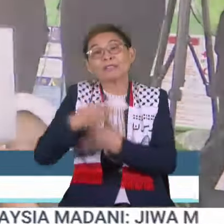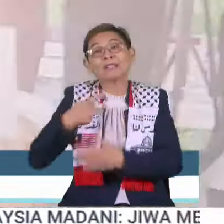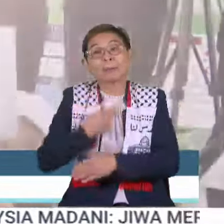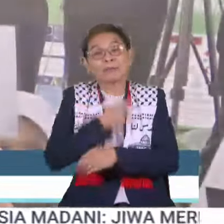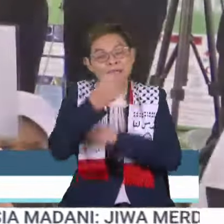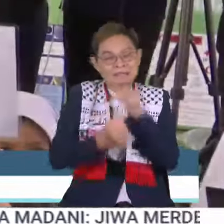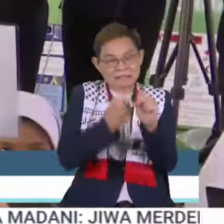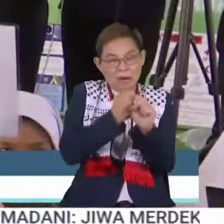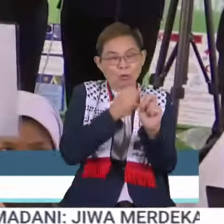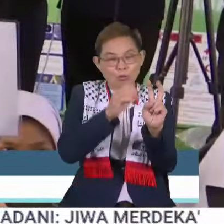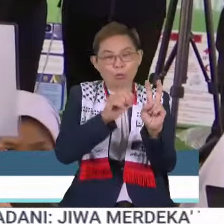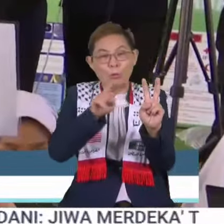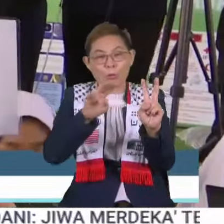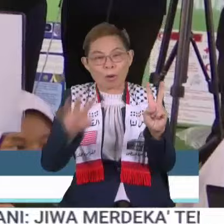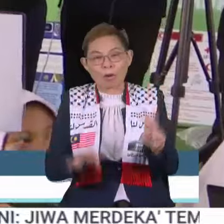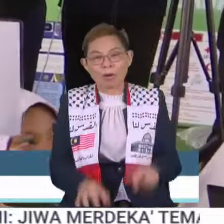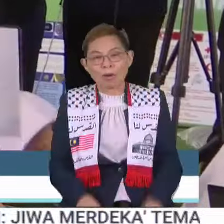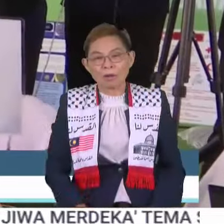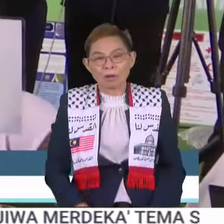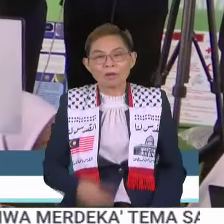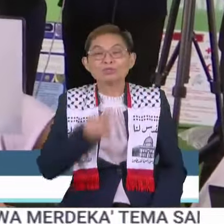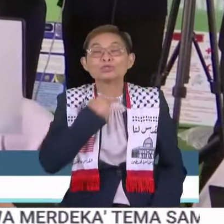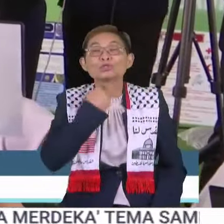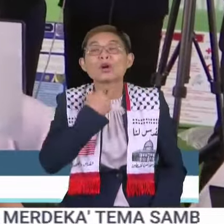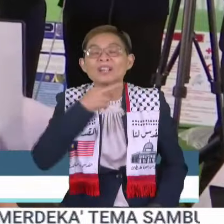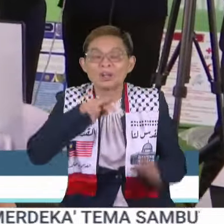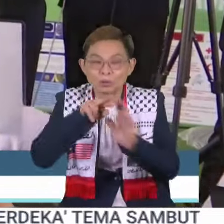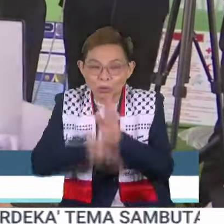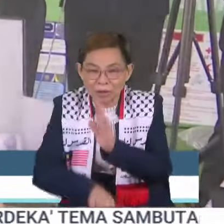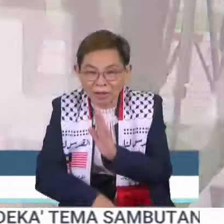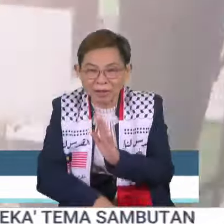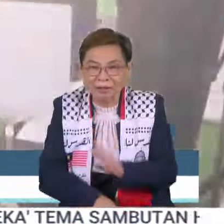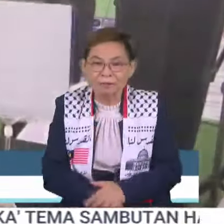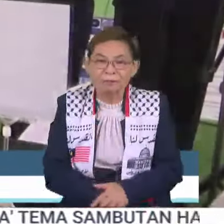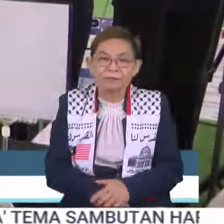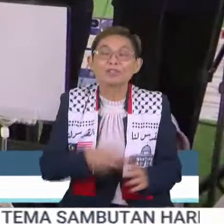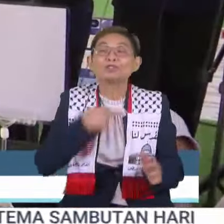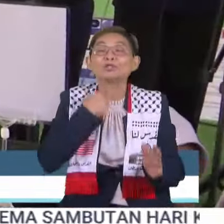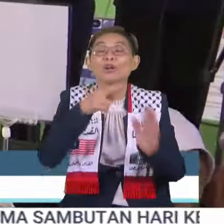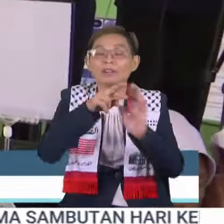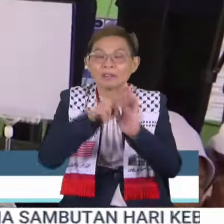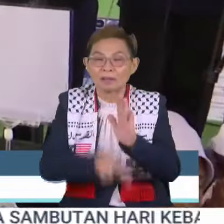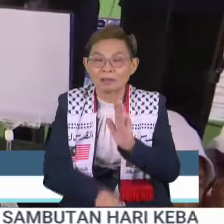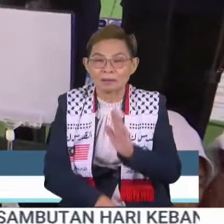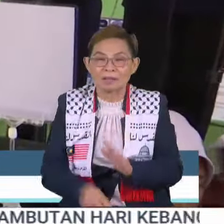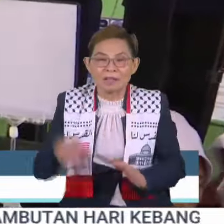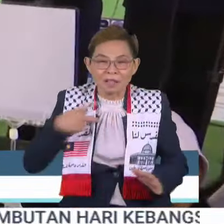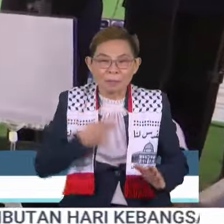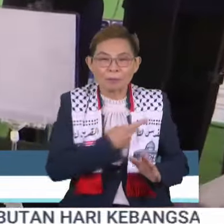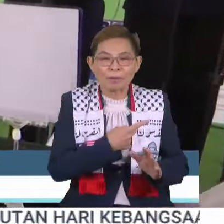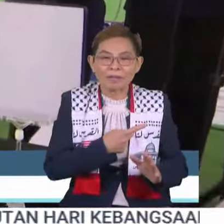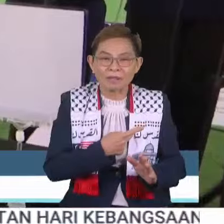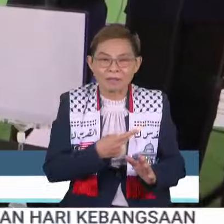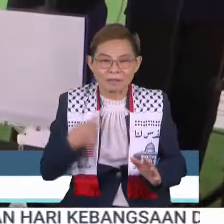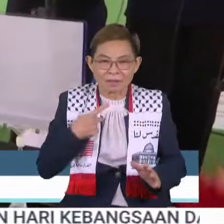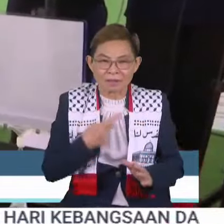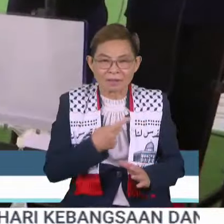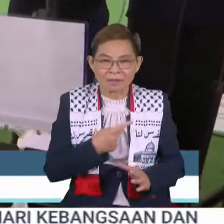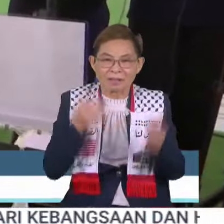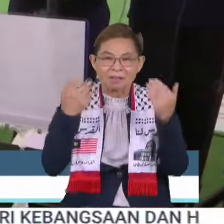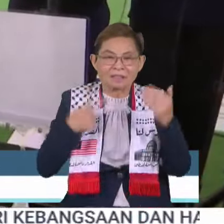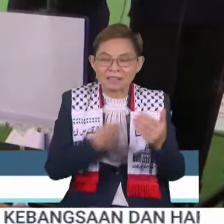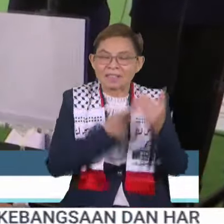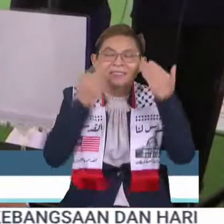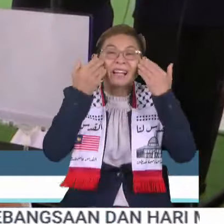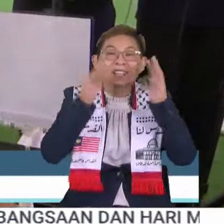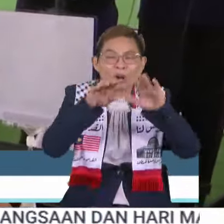ni. Tapi ni untuk sekolah rendah, saya rasa pertamalah. Kami congkillah dia punya bakat. Kita tak tahu